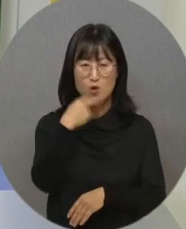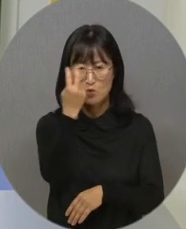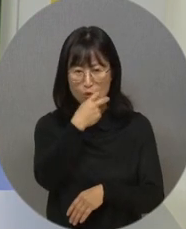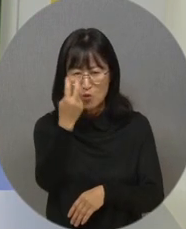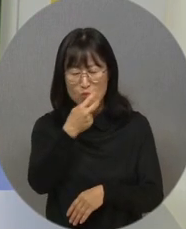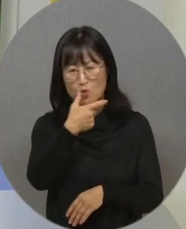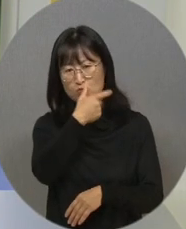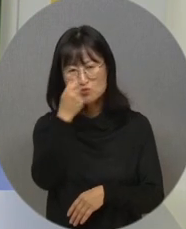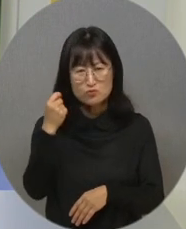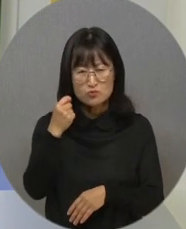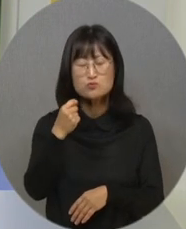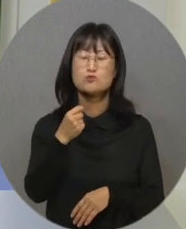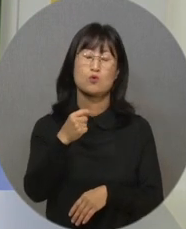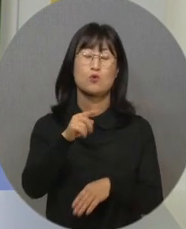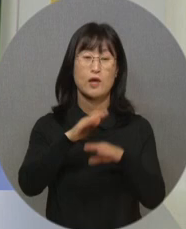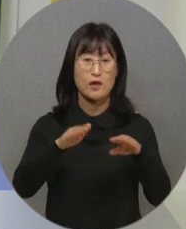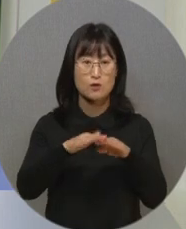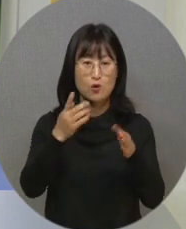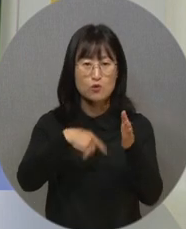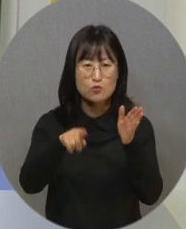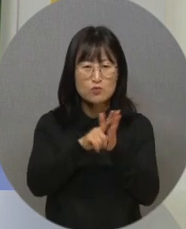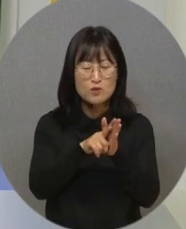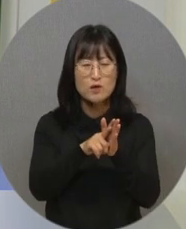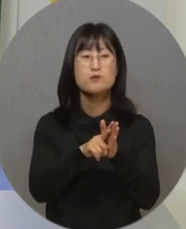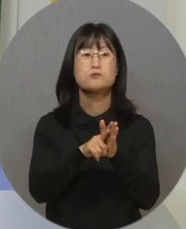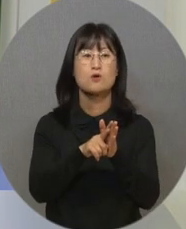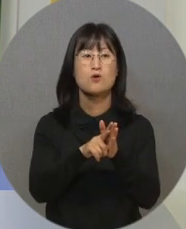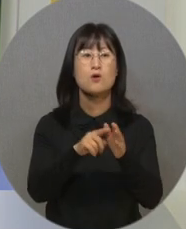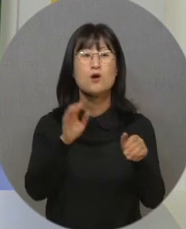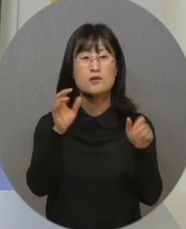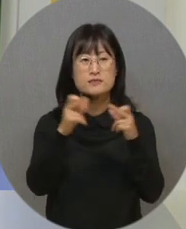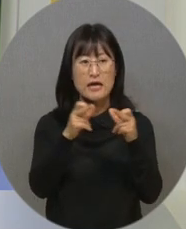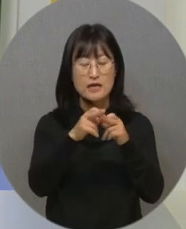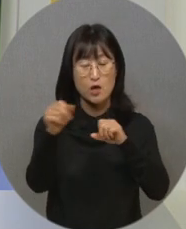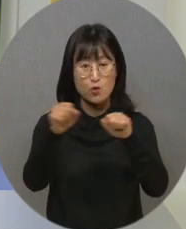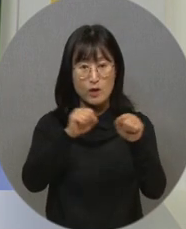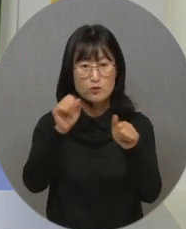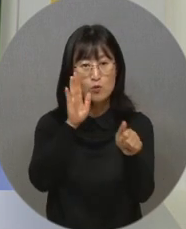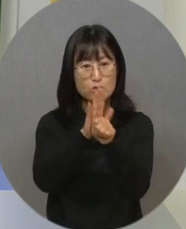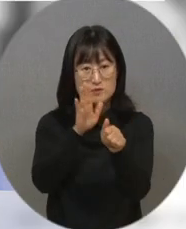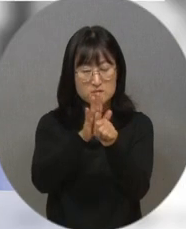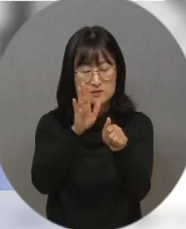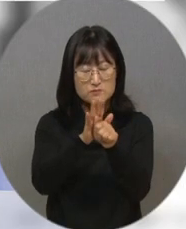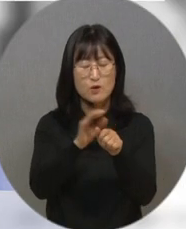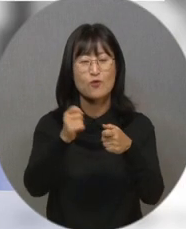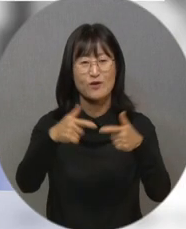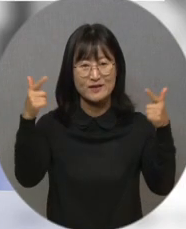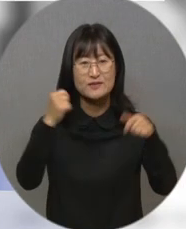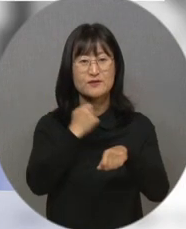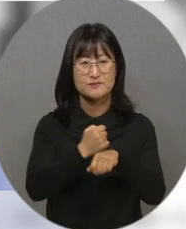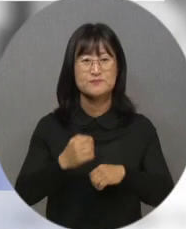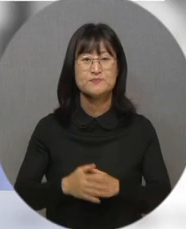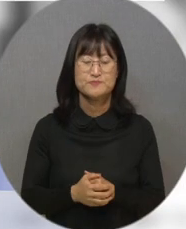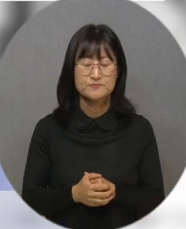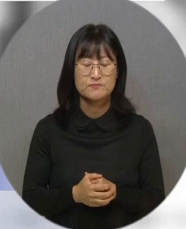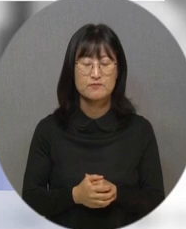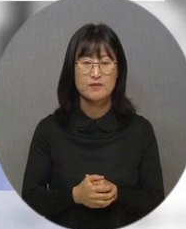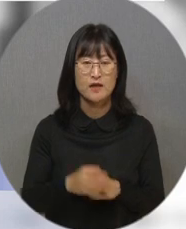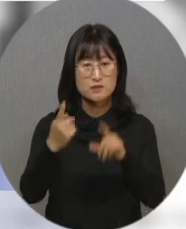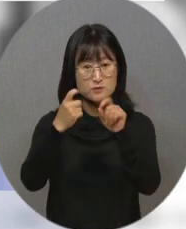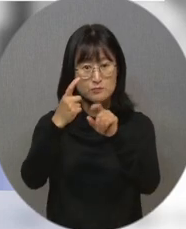사각지대 해소를 위해 서울형 장애인 활동 지원 급여를 확대한다는 소식입니다 서울시는